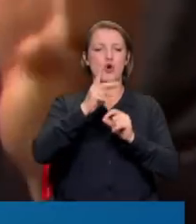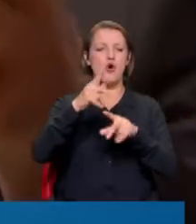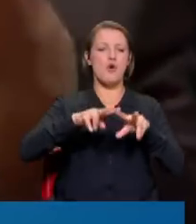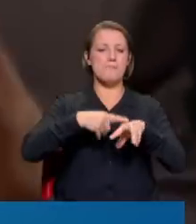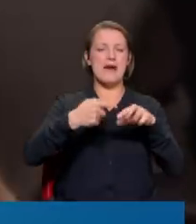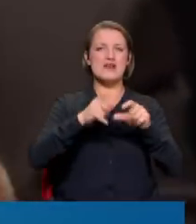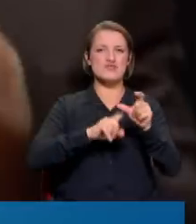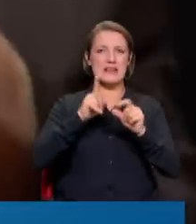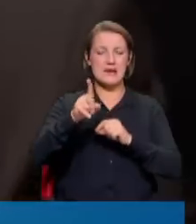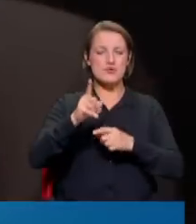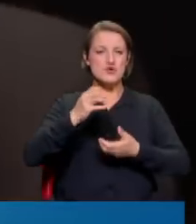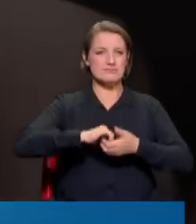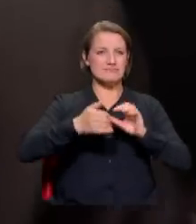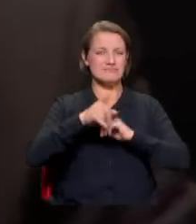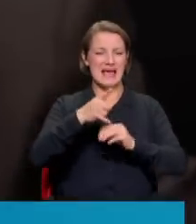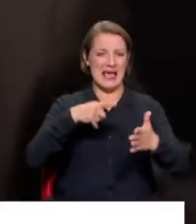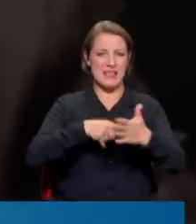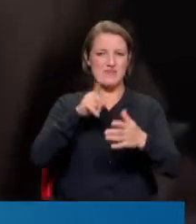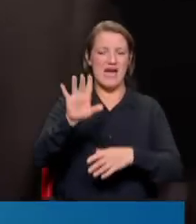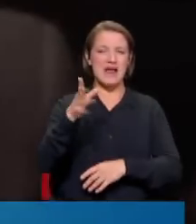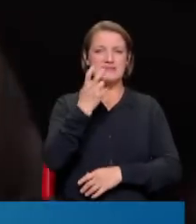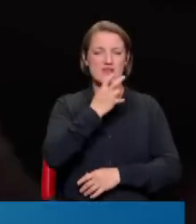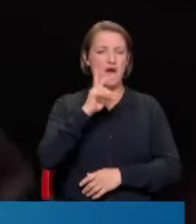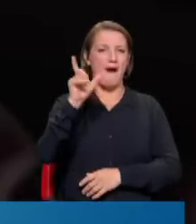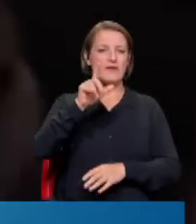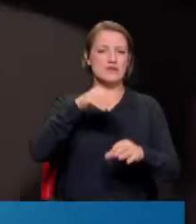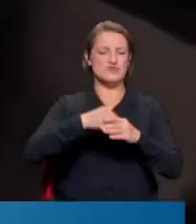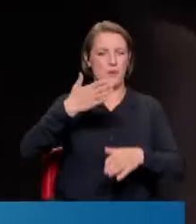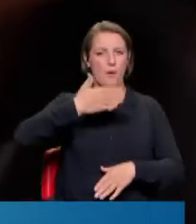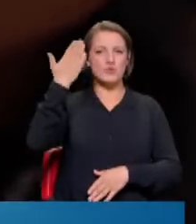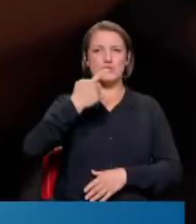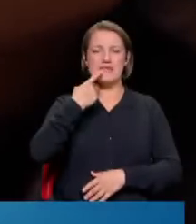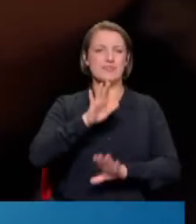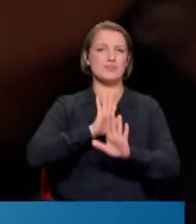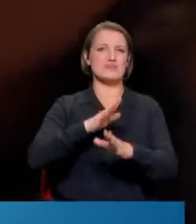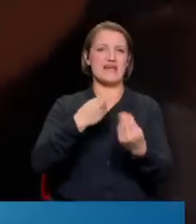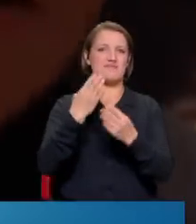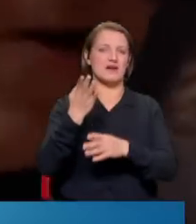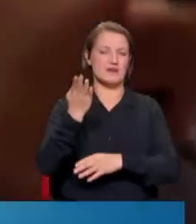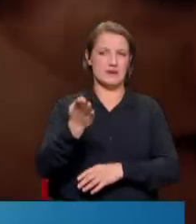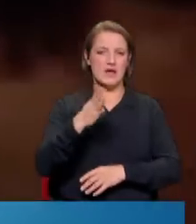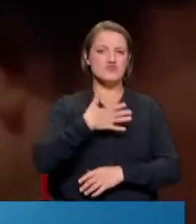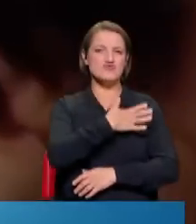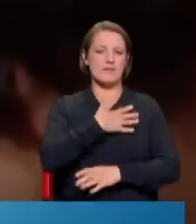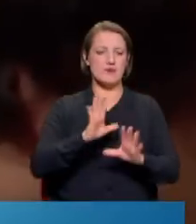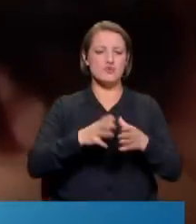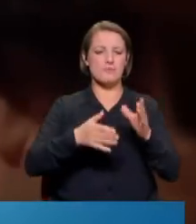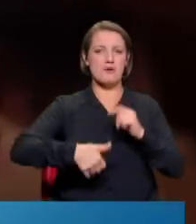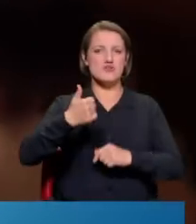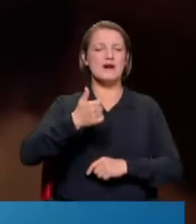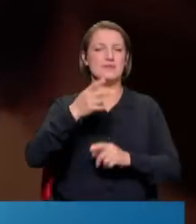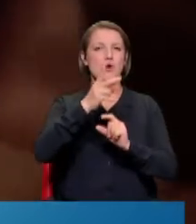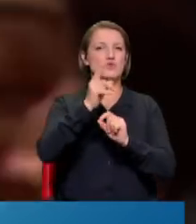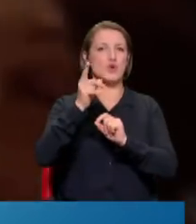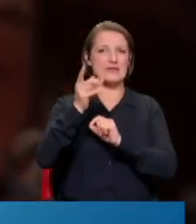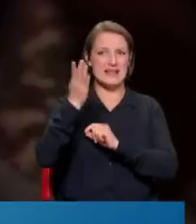şebekeler tarafından Hedef alınmak her sanatçı ve Aydın için onurdur diyerek desteğini gösterdi CHP grup başkanı Özgür